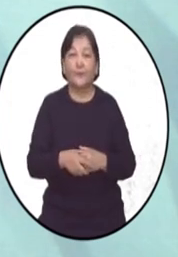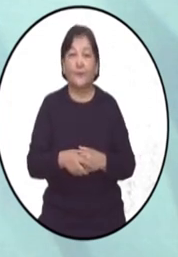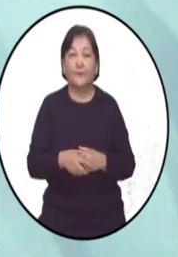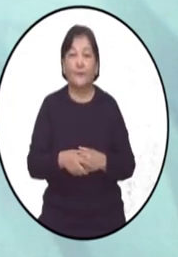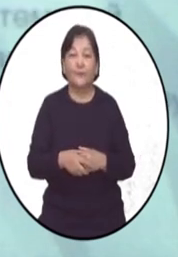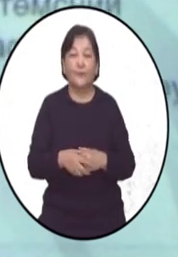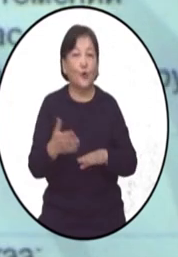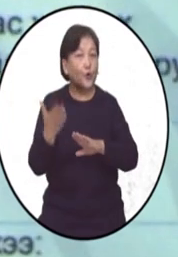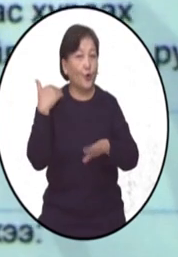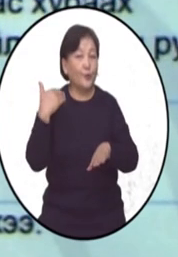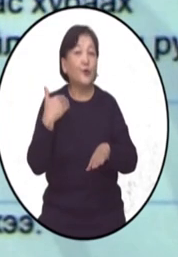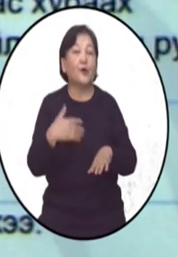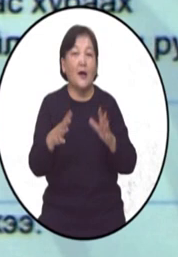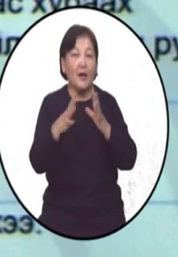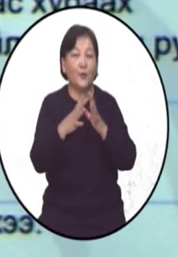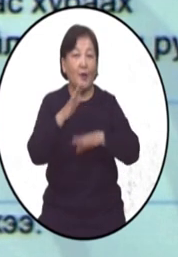өмнөх ангид үтсэн